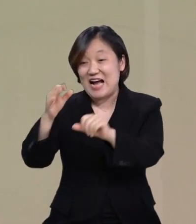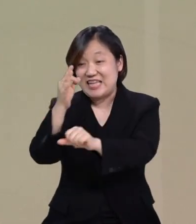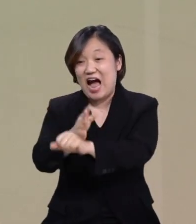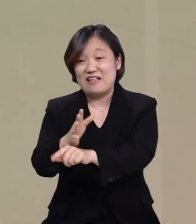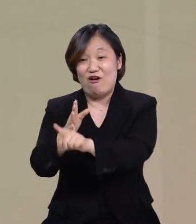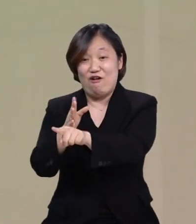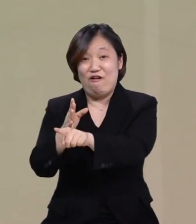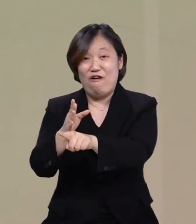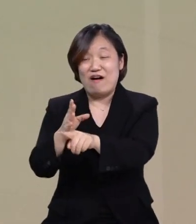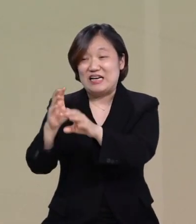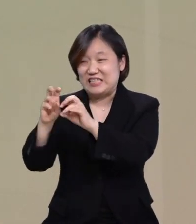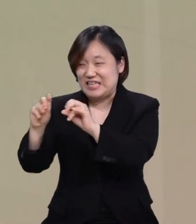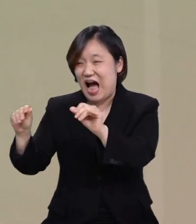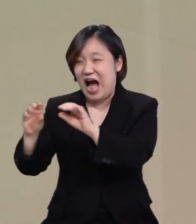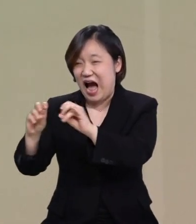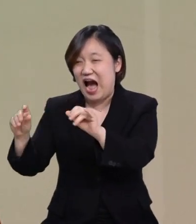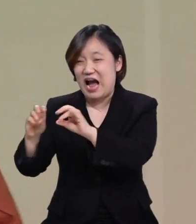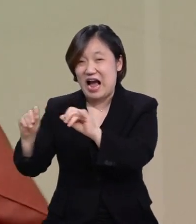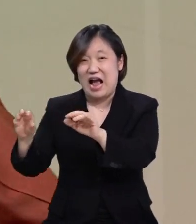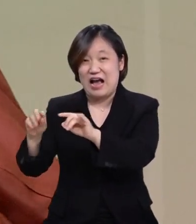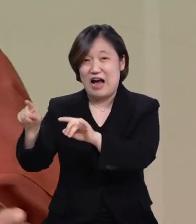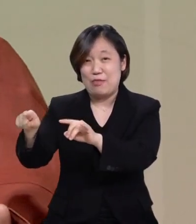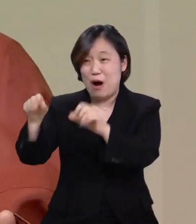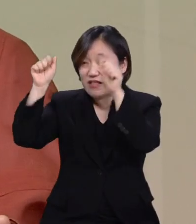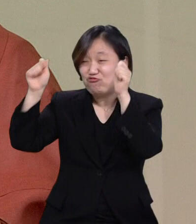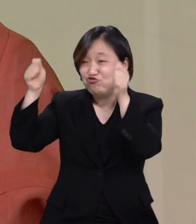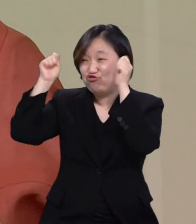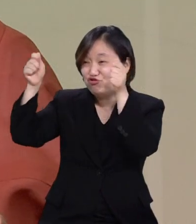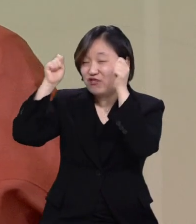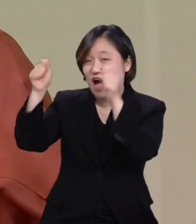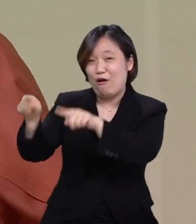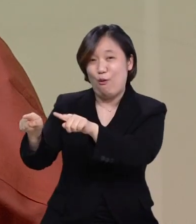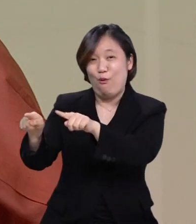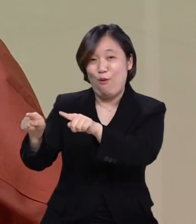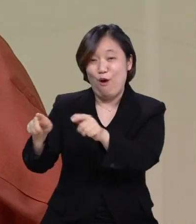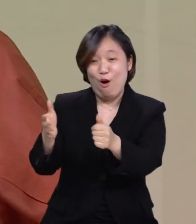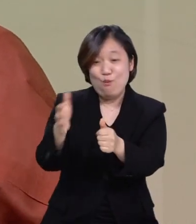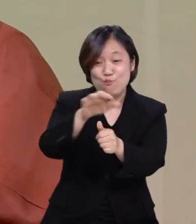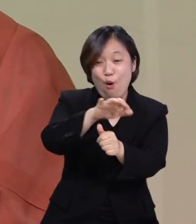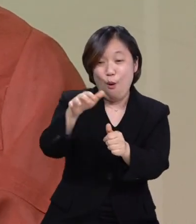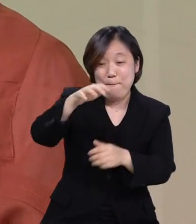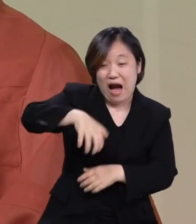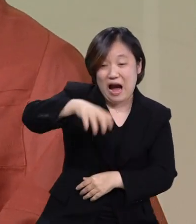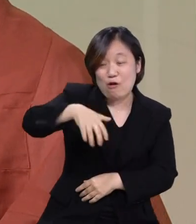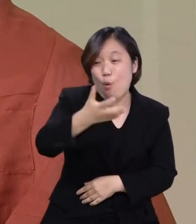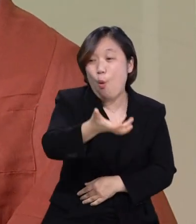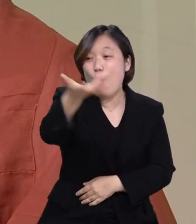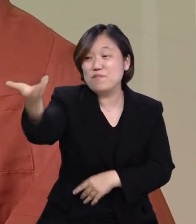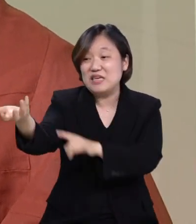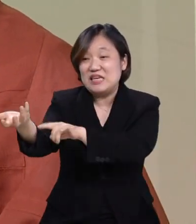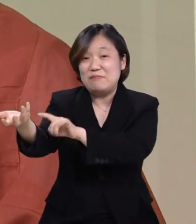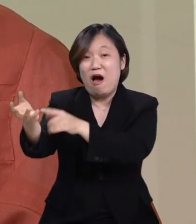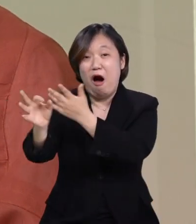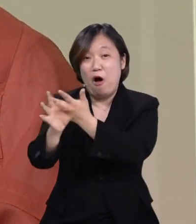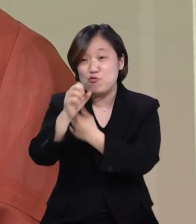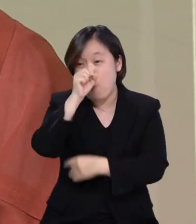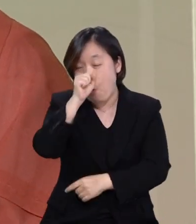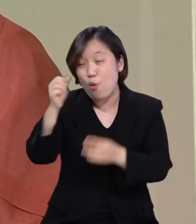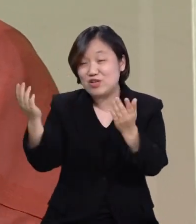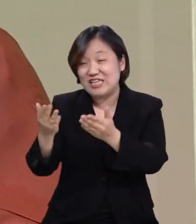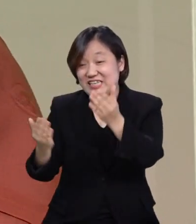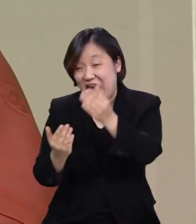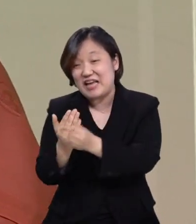또 뭐 무슨 비방을 하고 이장을 하고 묘를 옮기고 하면 좋은 일이 생길 것이다